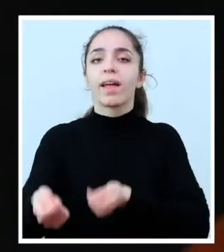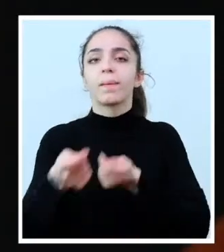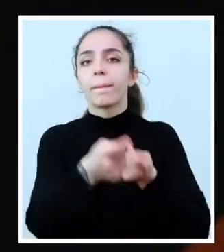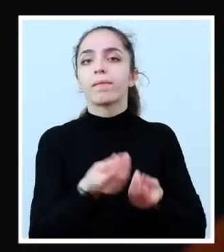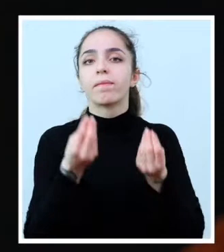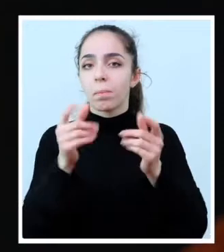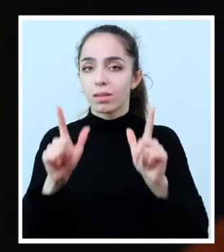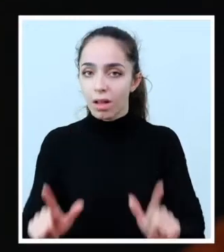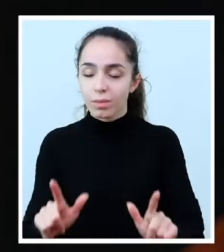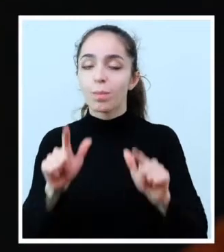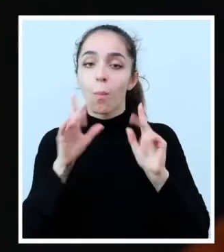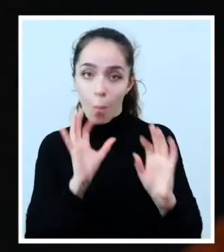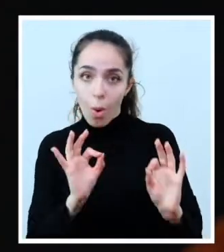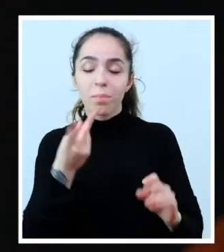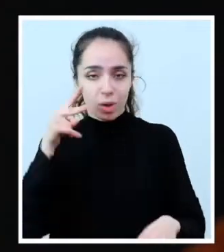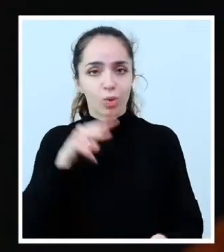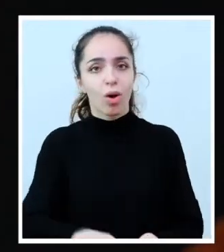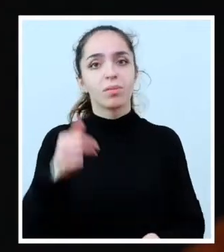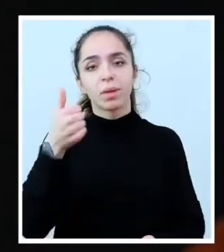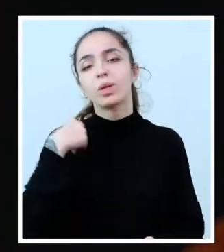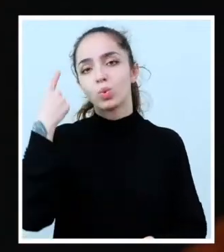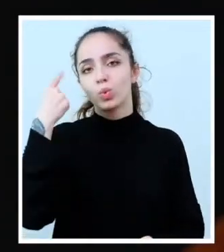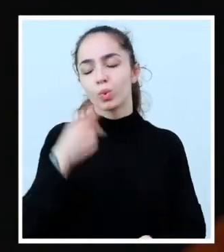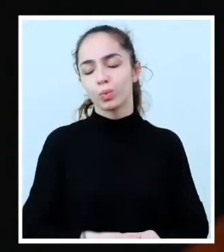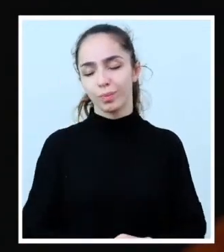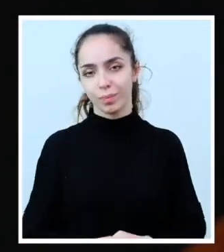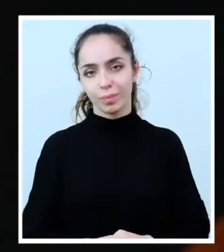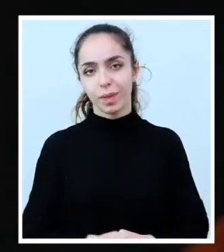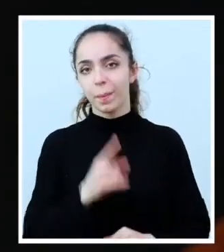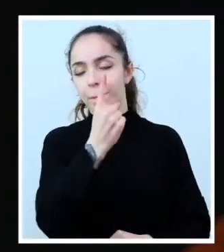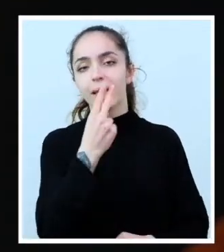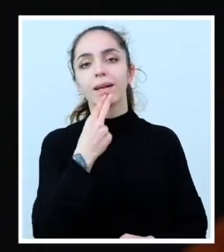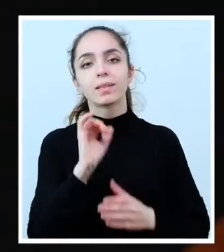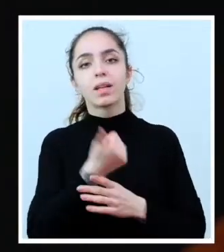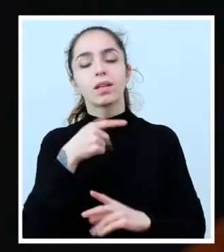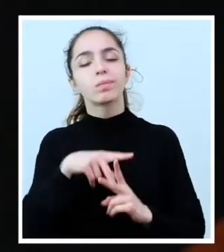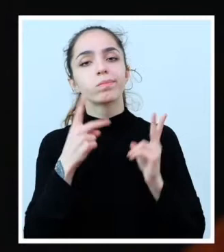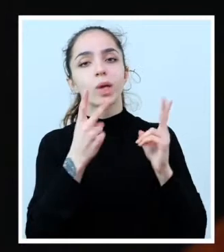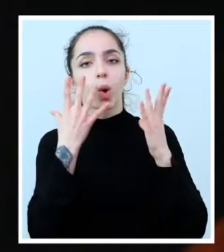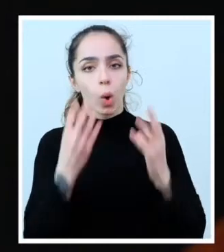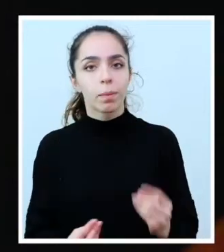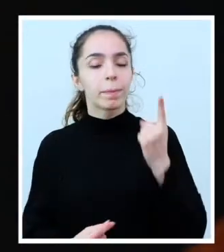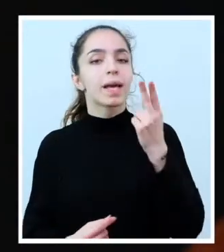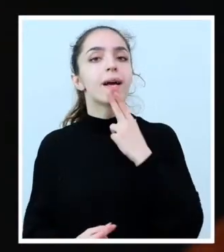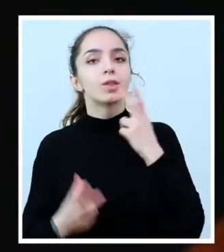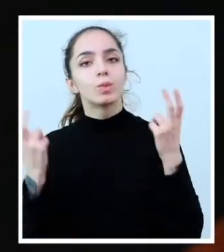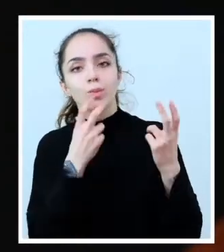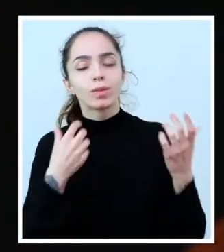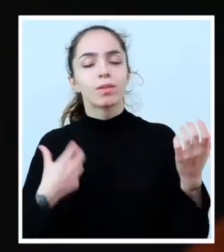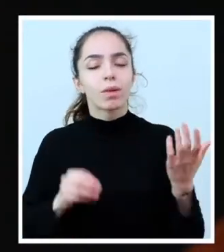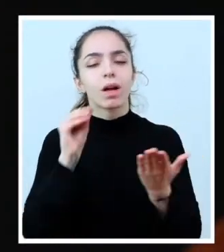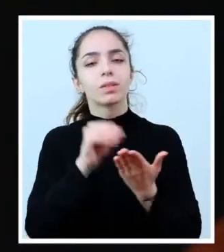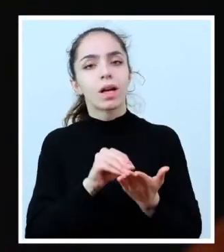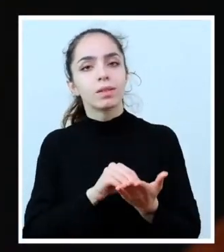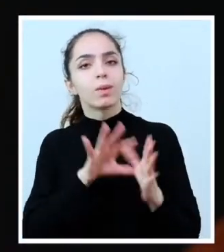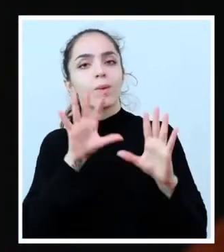yüzünden hepimiz çok üzülüyoruz ve bu konuda iki jenerasyon eğitim vermemiz gerektiğini, ancak bu şekilde bir yol